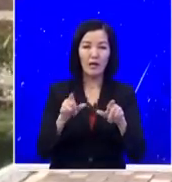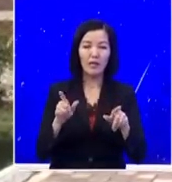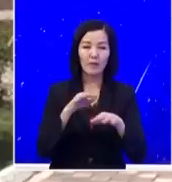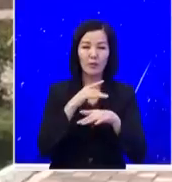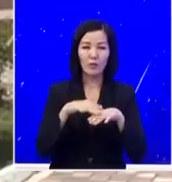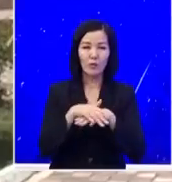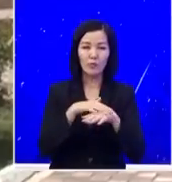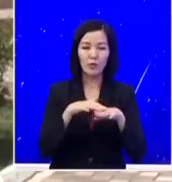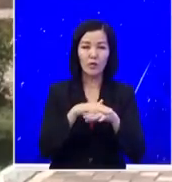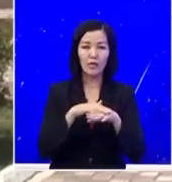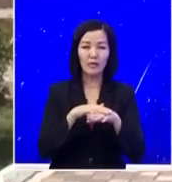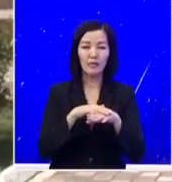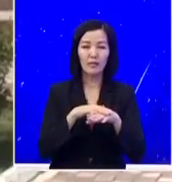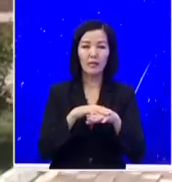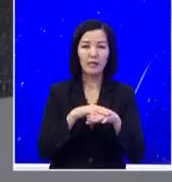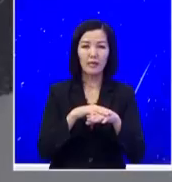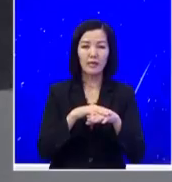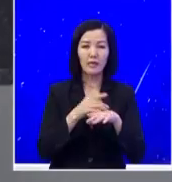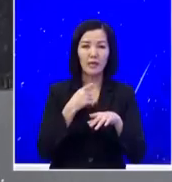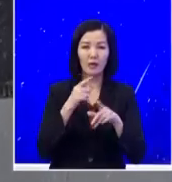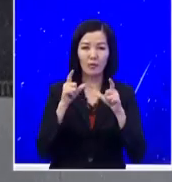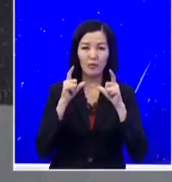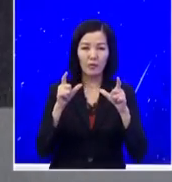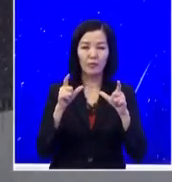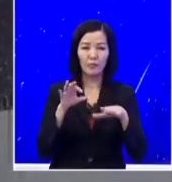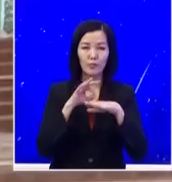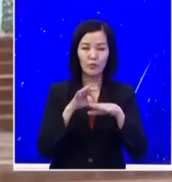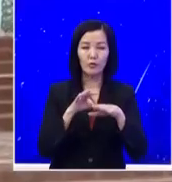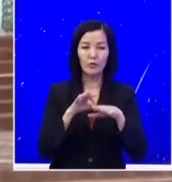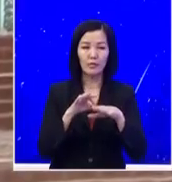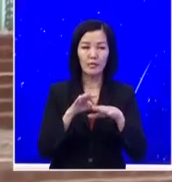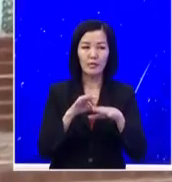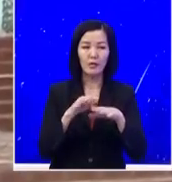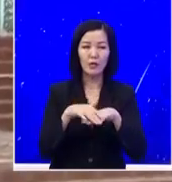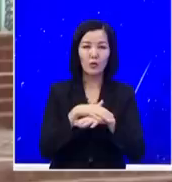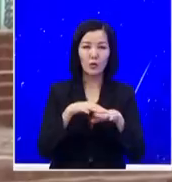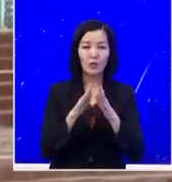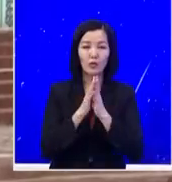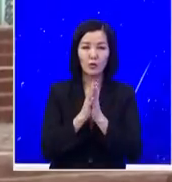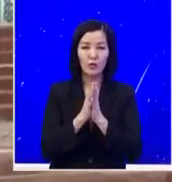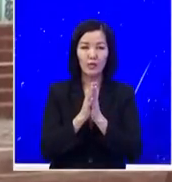базарларда автокөлік дауыс ұлғайтқыш құралы арқылы жүргізіледі. Тұрғындардан сұрайтынымыз